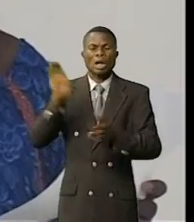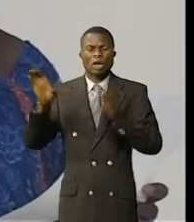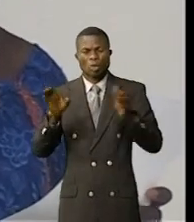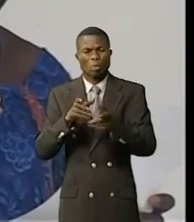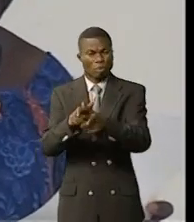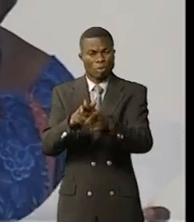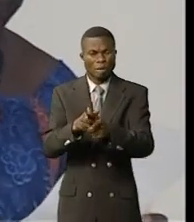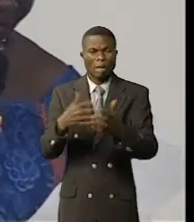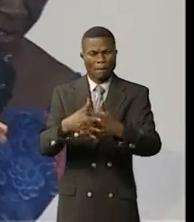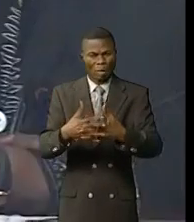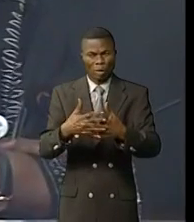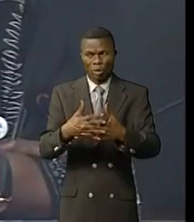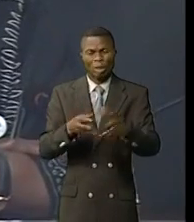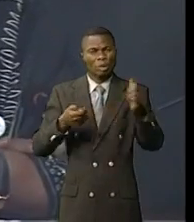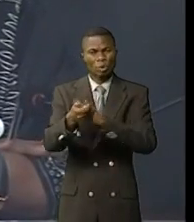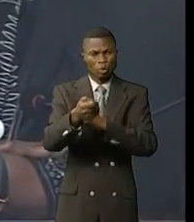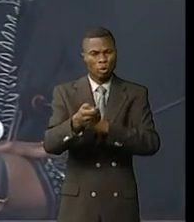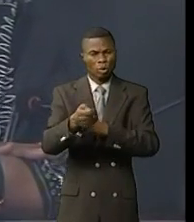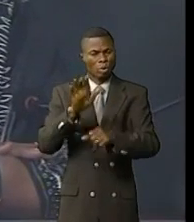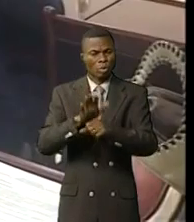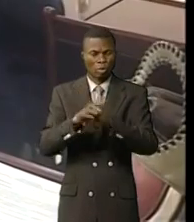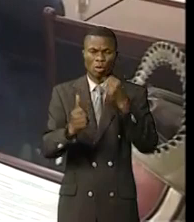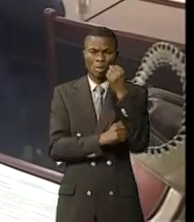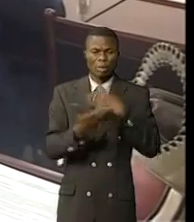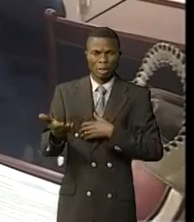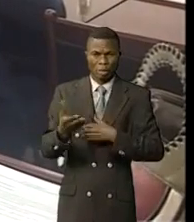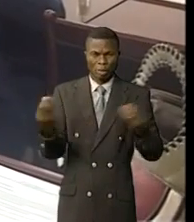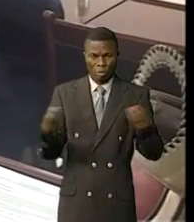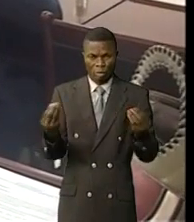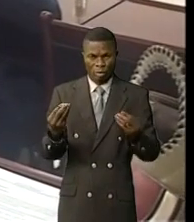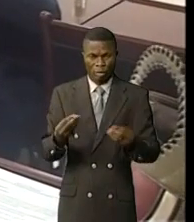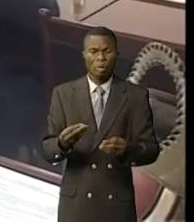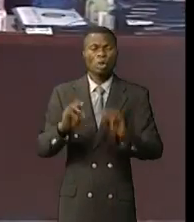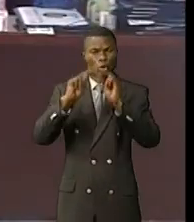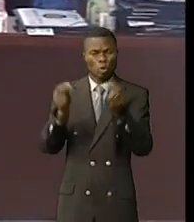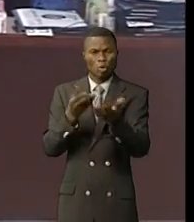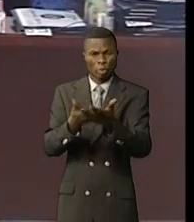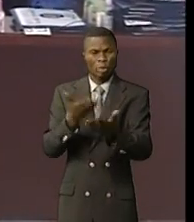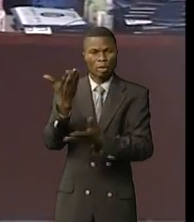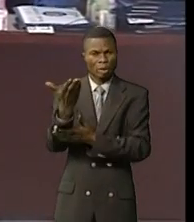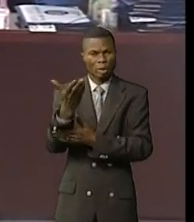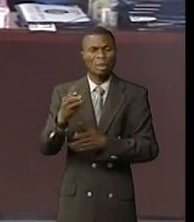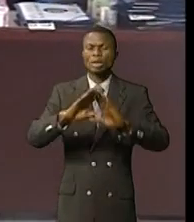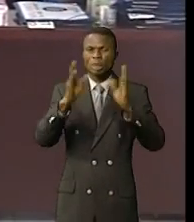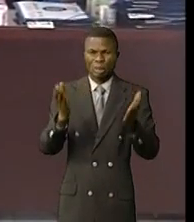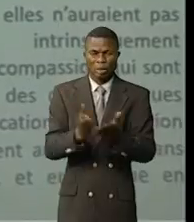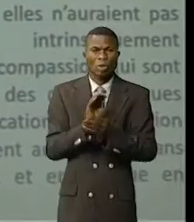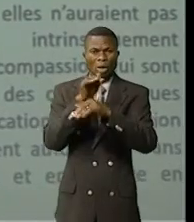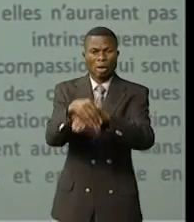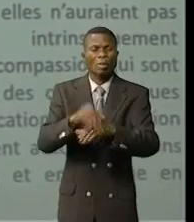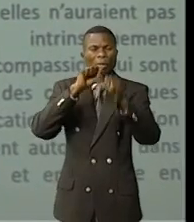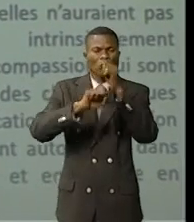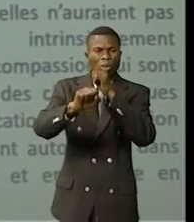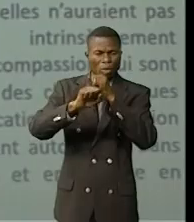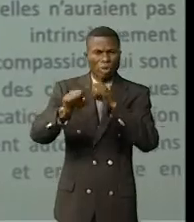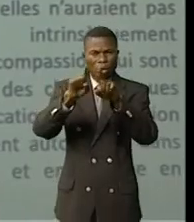killers, une machine qui tuera sans état d'âme. Voilà pourquoi Will Pif RDC demande à tous d'adhérer à cette campagne